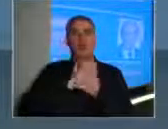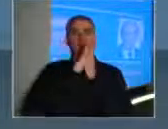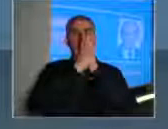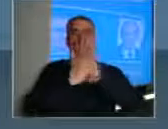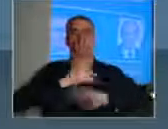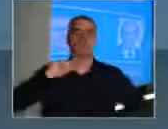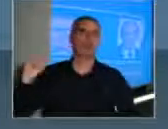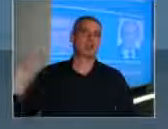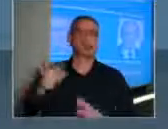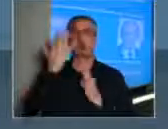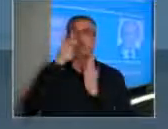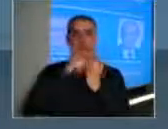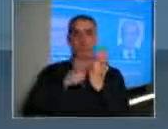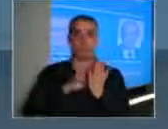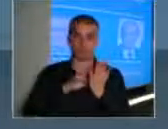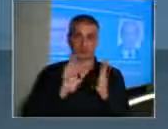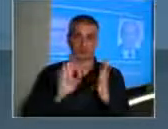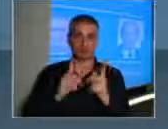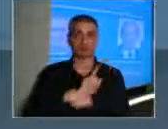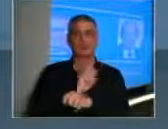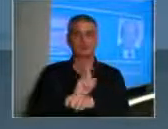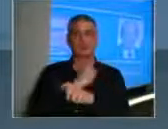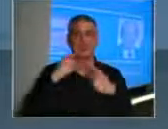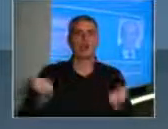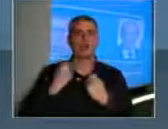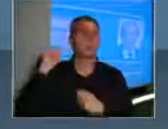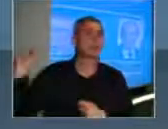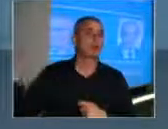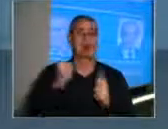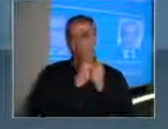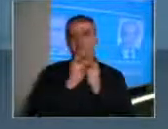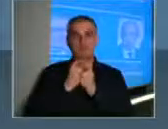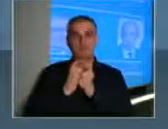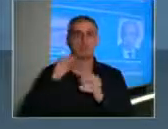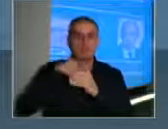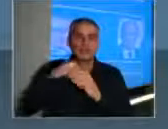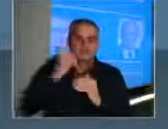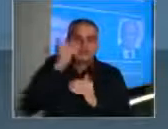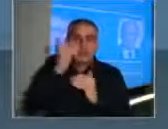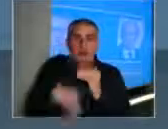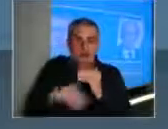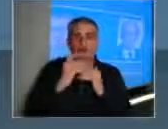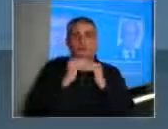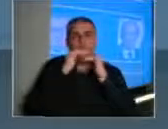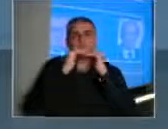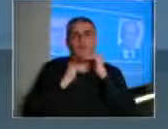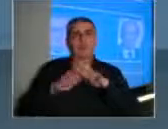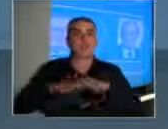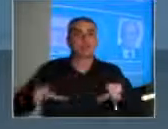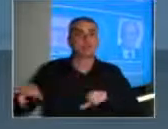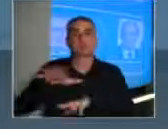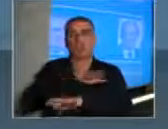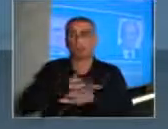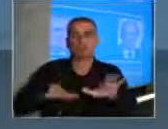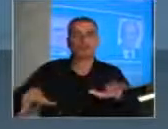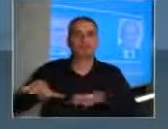את תמונת המנדטים. בינתיים הקמפיינים של כל המפלגות נכנסים לישורת האחרונה, מתחת לפני השטח